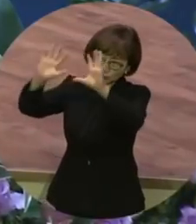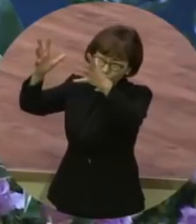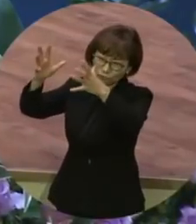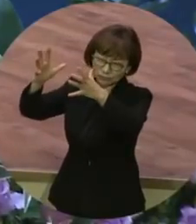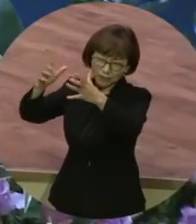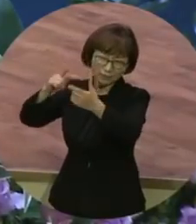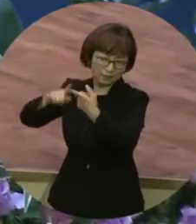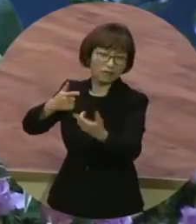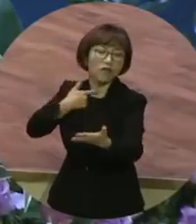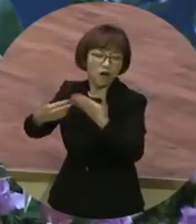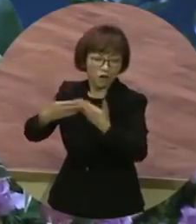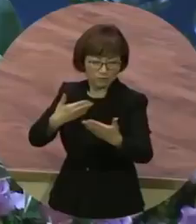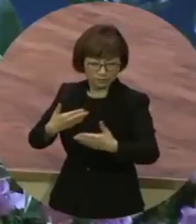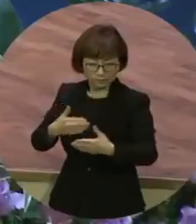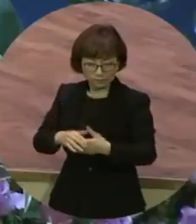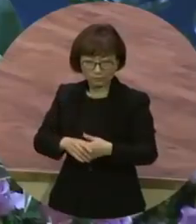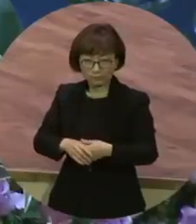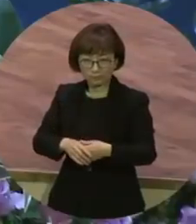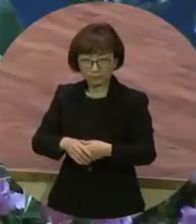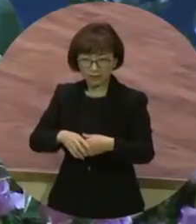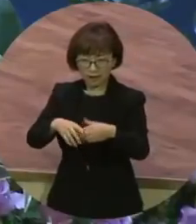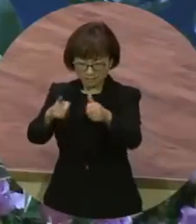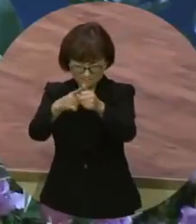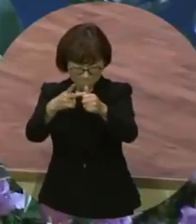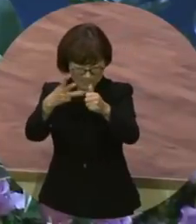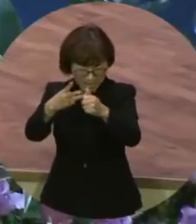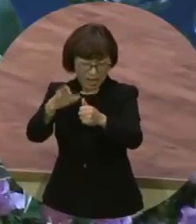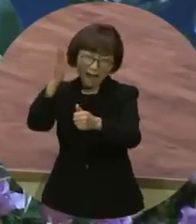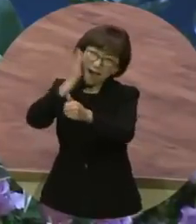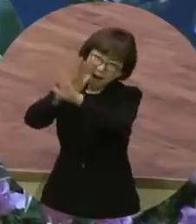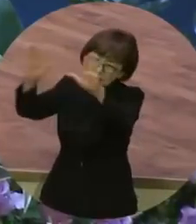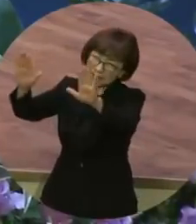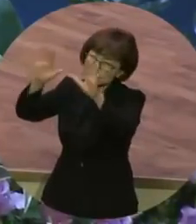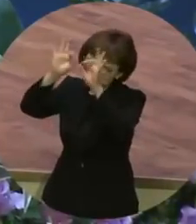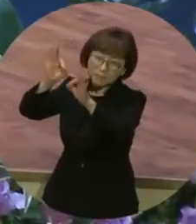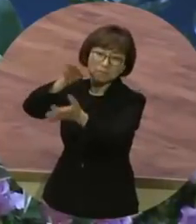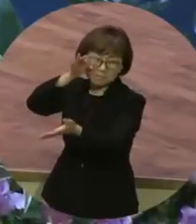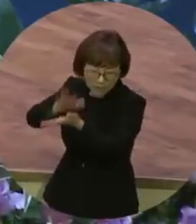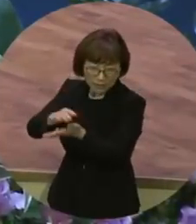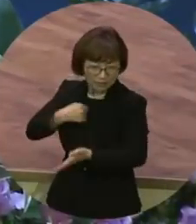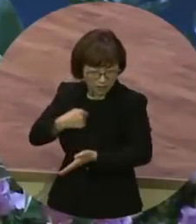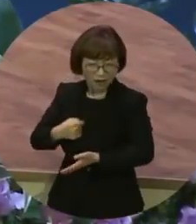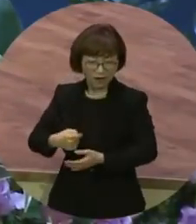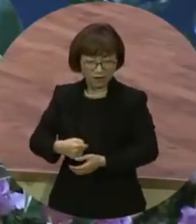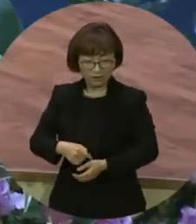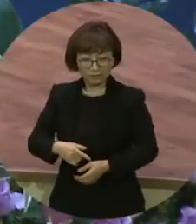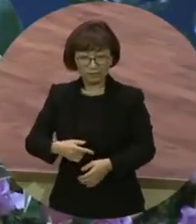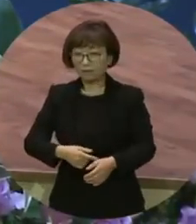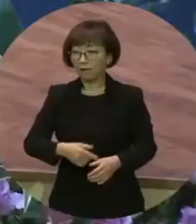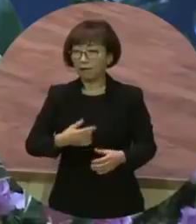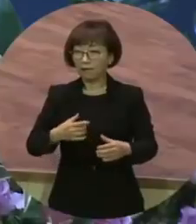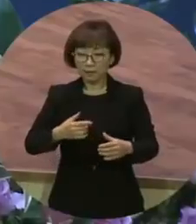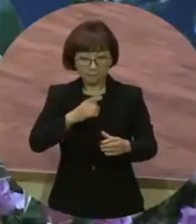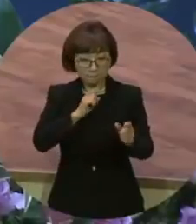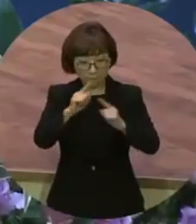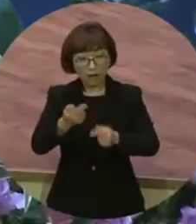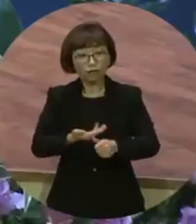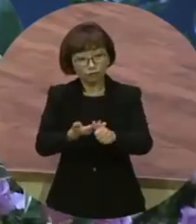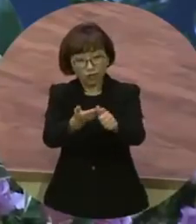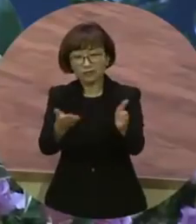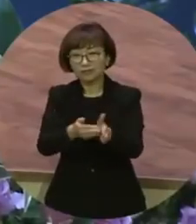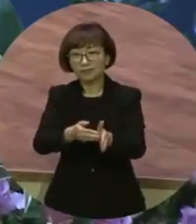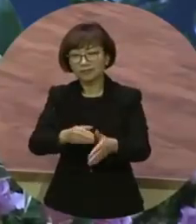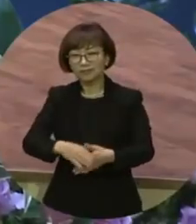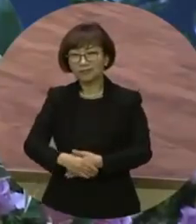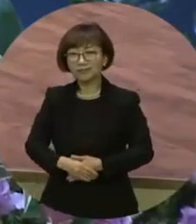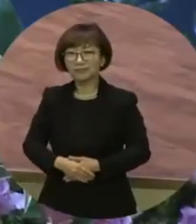있을까요? 자랑했다 안 했다가 중요한 게 아니라 어떻게 자신을 비방하는 자들에게 더 기분 나쁜 말을 해주고